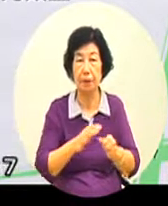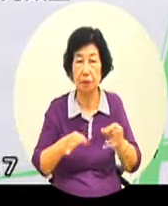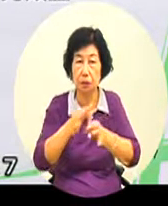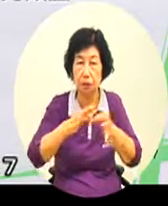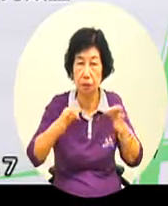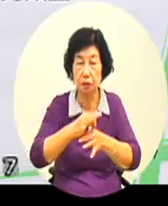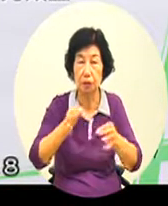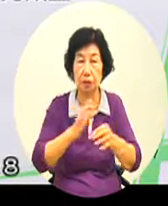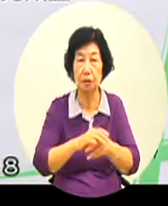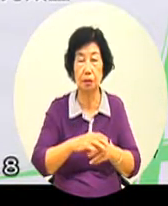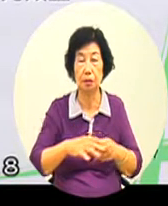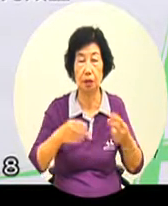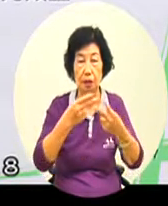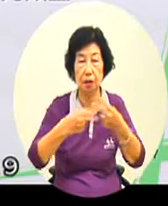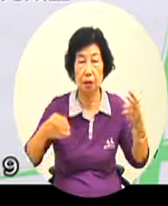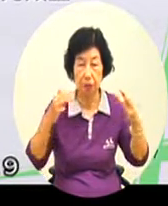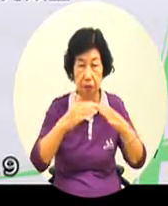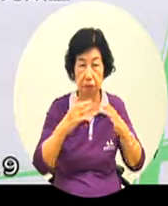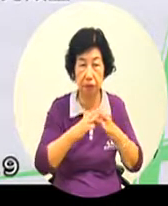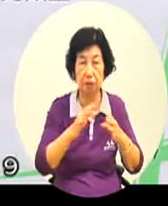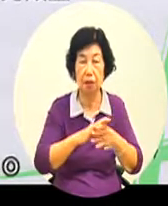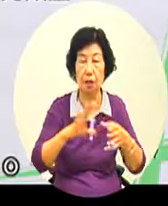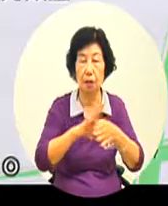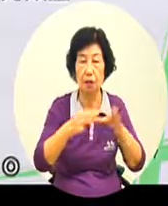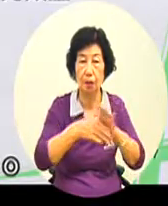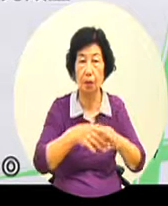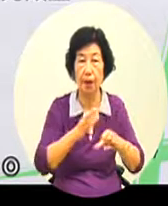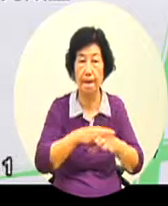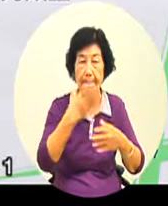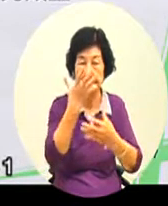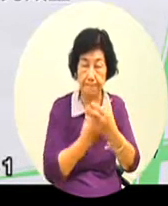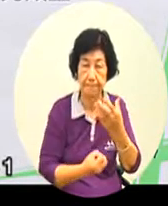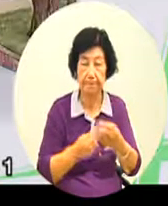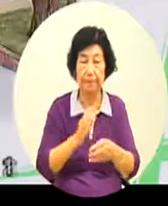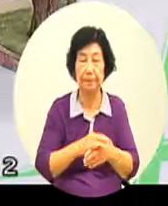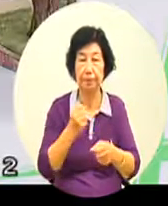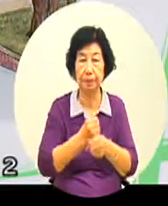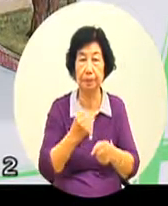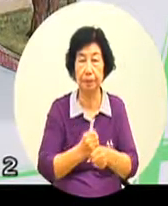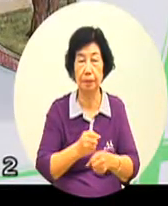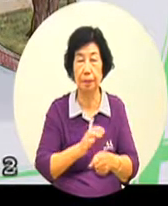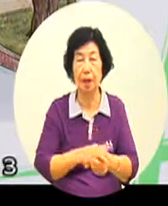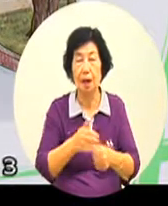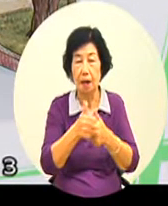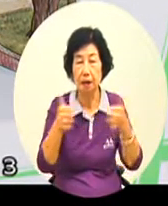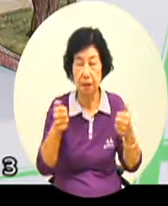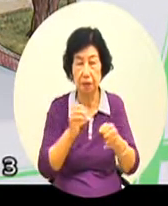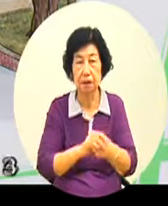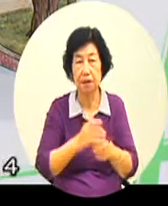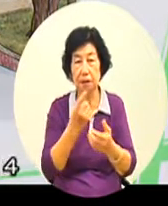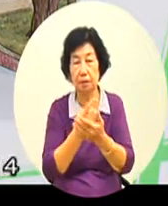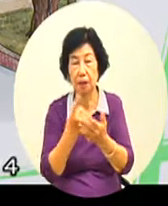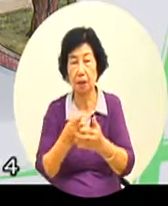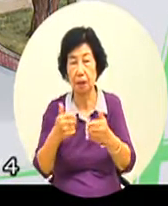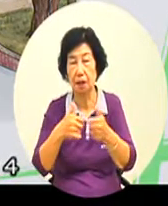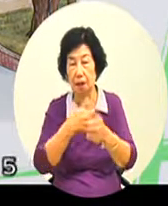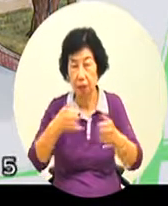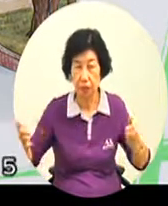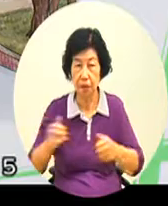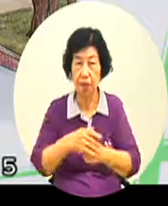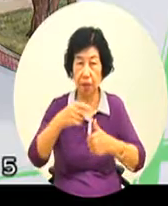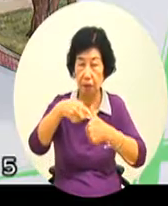哈，以及做保存的工作。那在这里非常感谢各位议员女士先生的指导，那也预祝各位议员女士